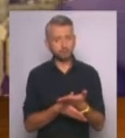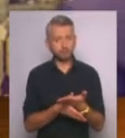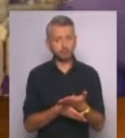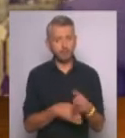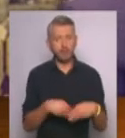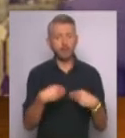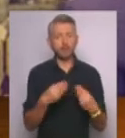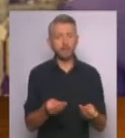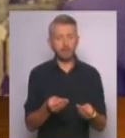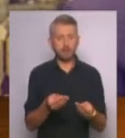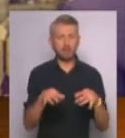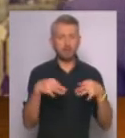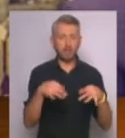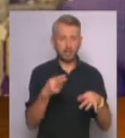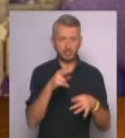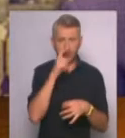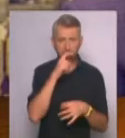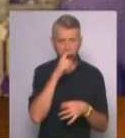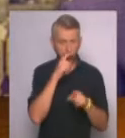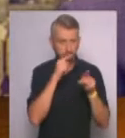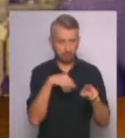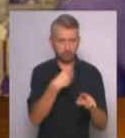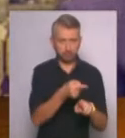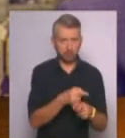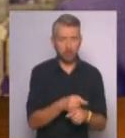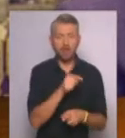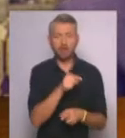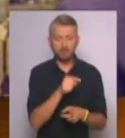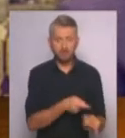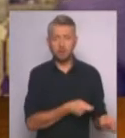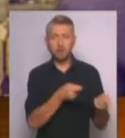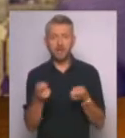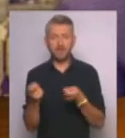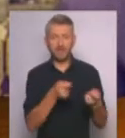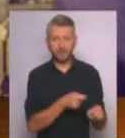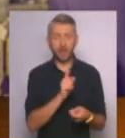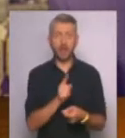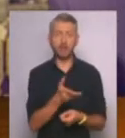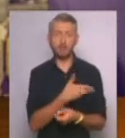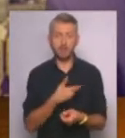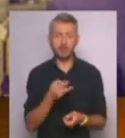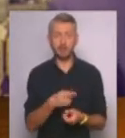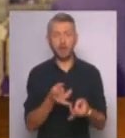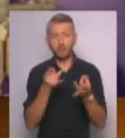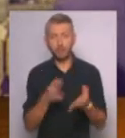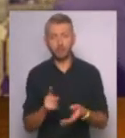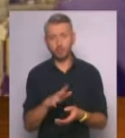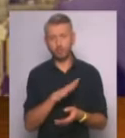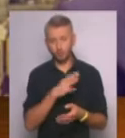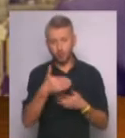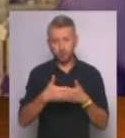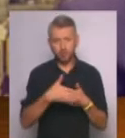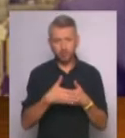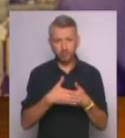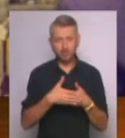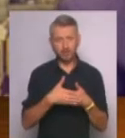видавати пакети для сміття Київкомунсервісу. Тобто вони є перевізником, але ми для спрощення, щоб було ближче прийти